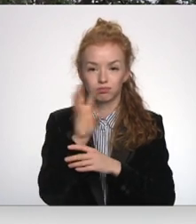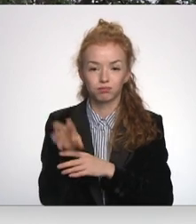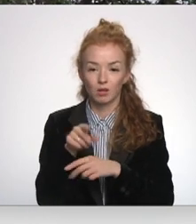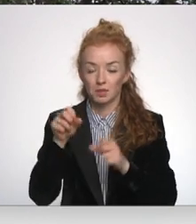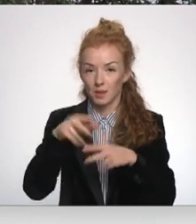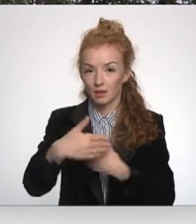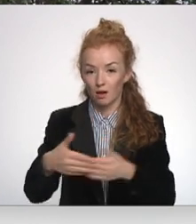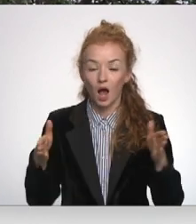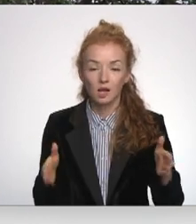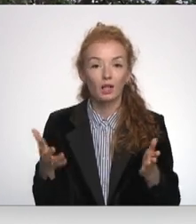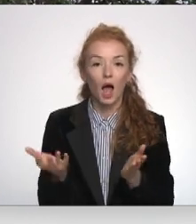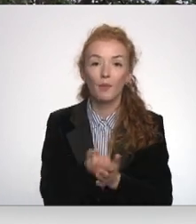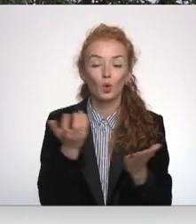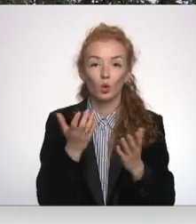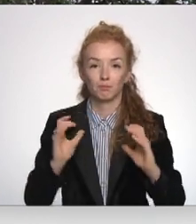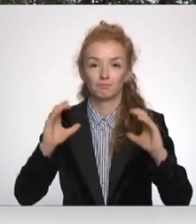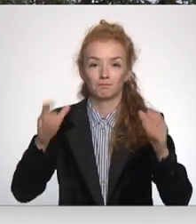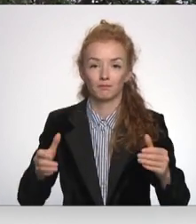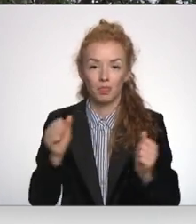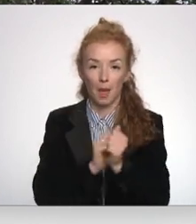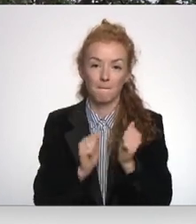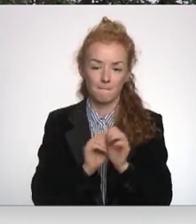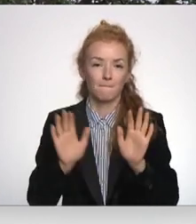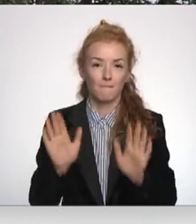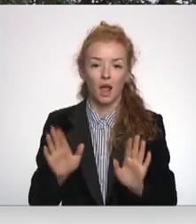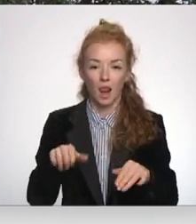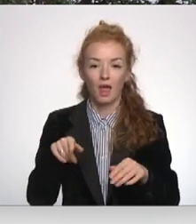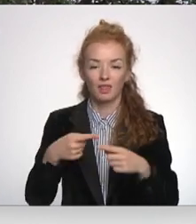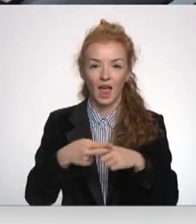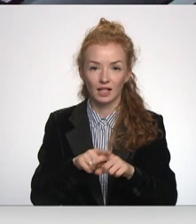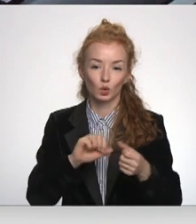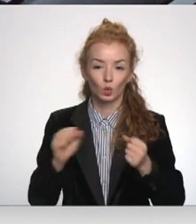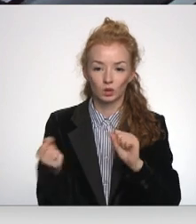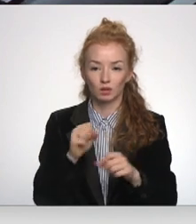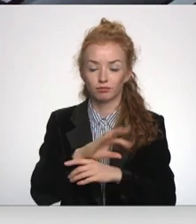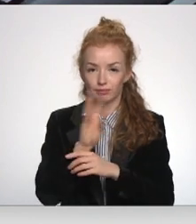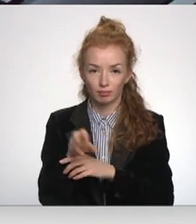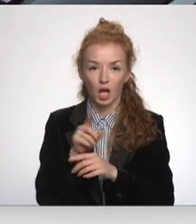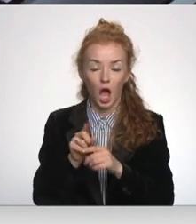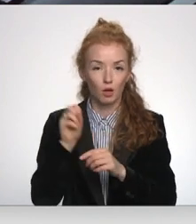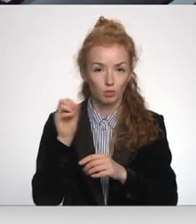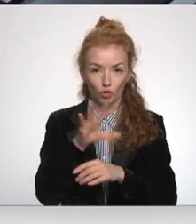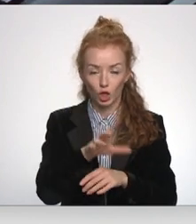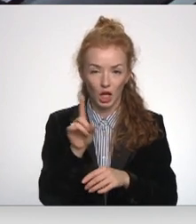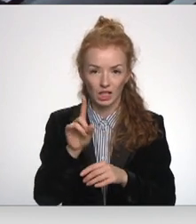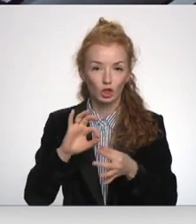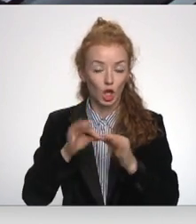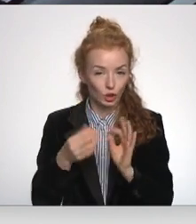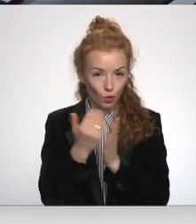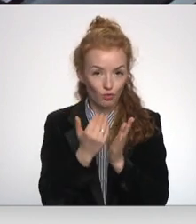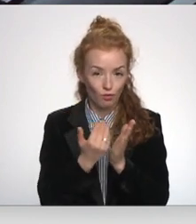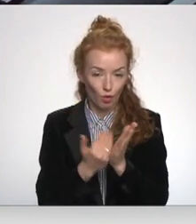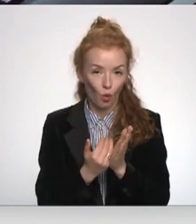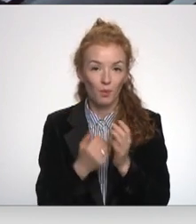kastēm atrast, kā nolikt dabā, un lai viņi arī tehniski kustētos, jo arī prožektoriem ir gan sarežģīti noteikumi brīvā dabā šādi